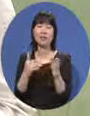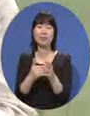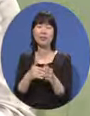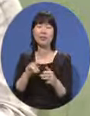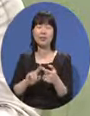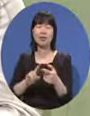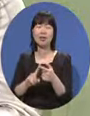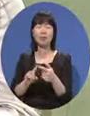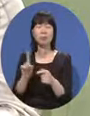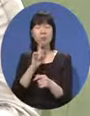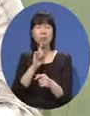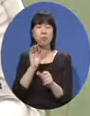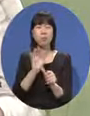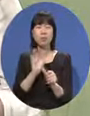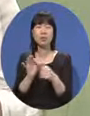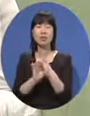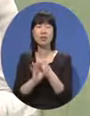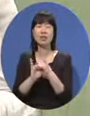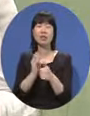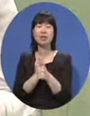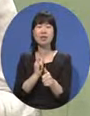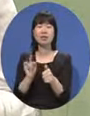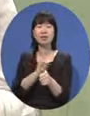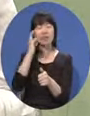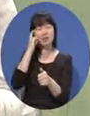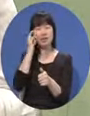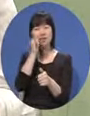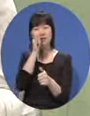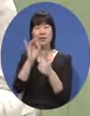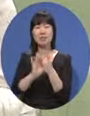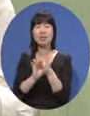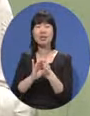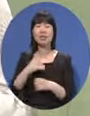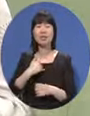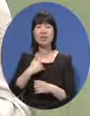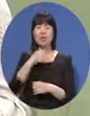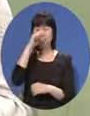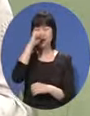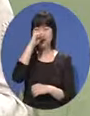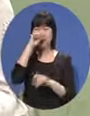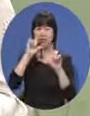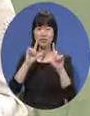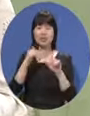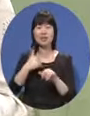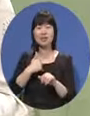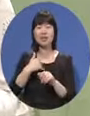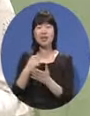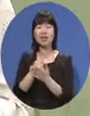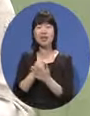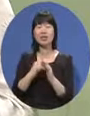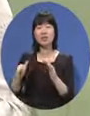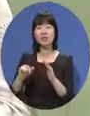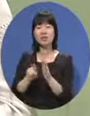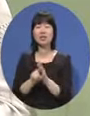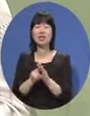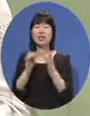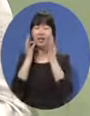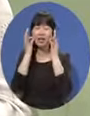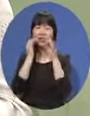그것은 막 뭐라 하시면 남편 어떤 생각이 드냐 면은 나의 서남 그리고 내가 가져 오면 이렇게